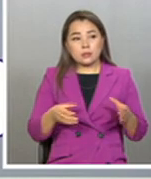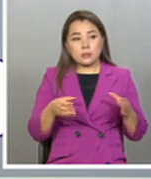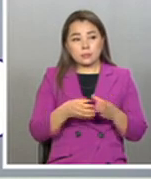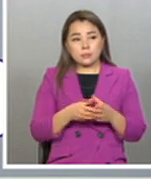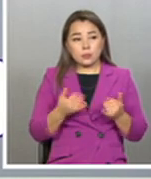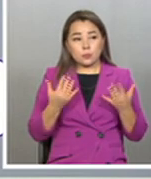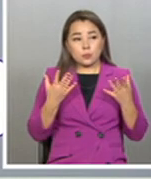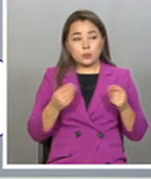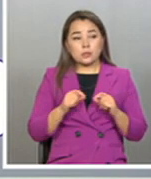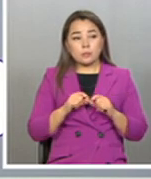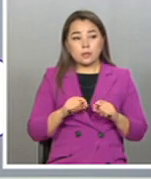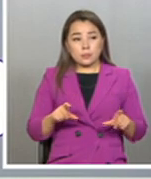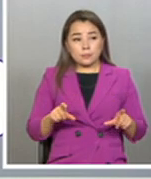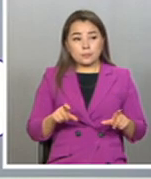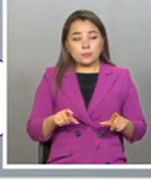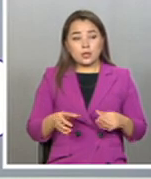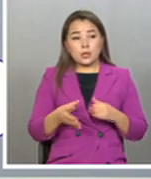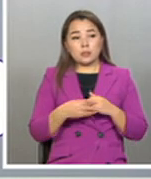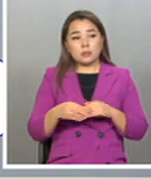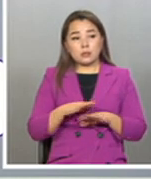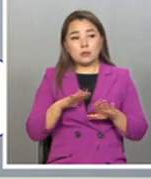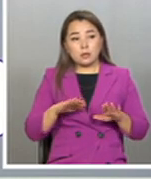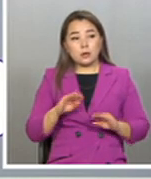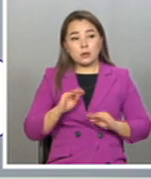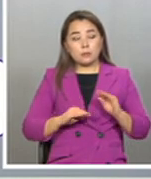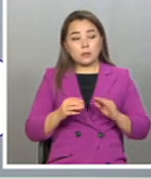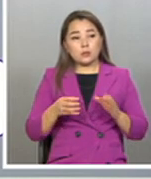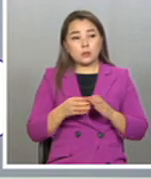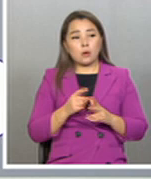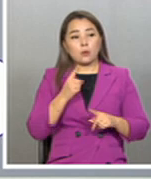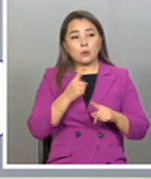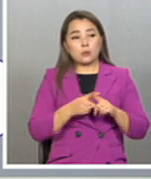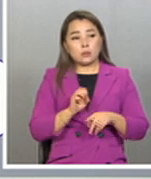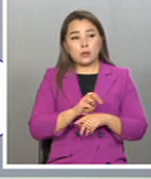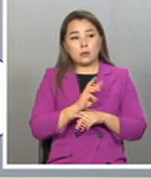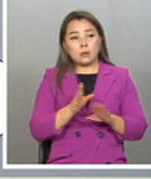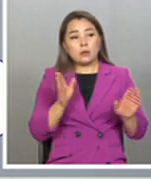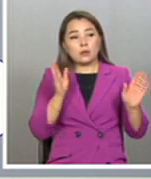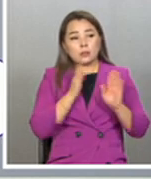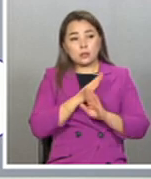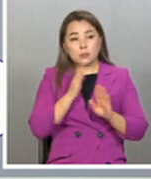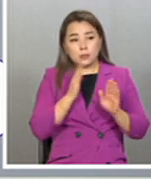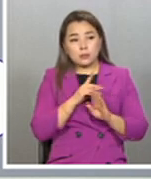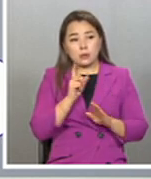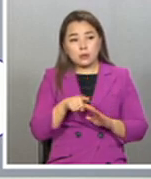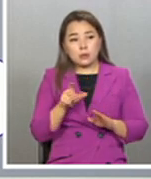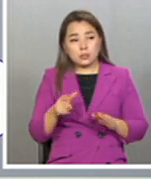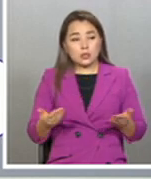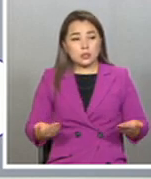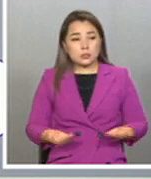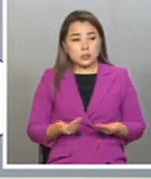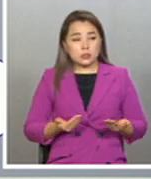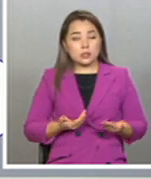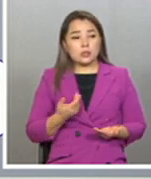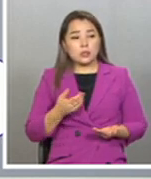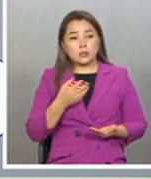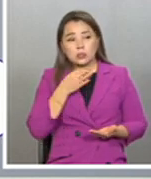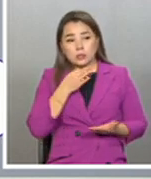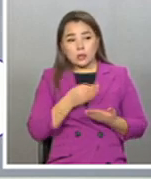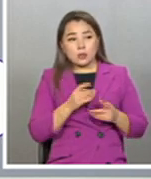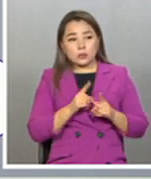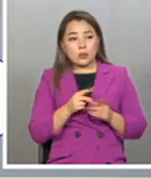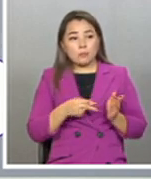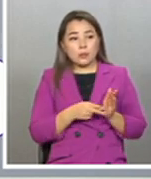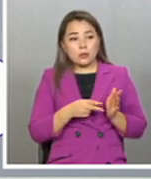Бүгінгі сабақта жергілікті компонентті қосымша қамту негізінде климаттың адамзат тіршілігі мен шаруашылығына тигізетін әсеріне баға